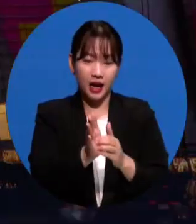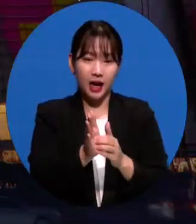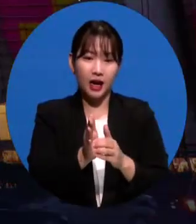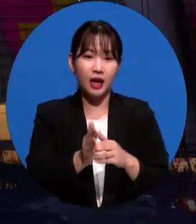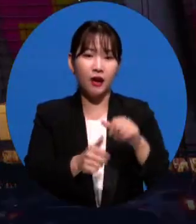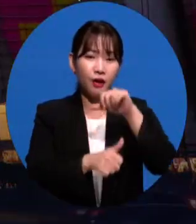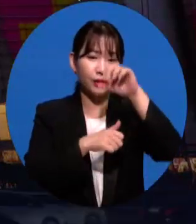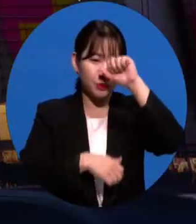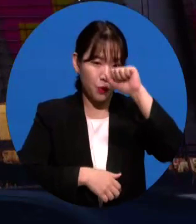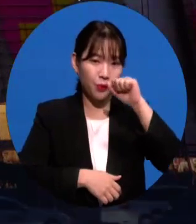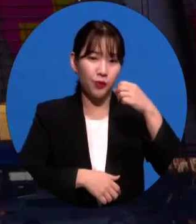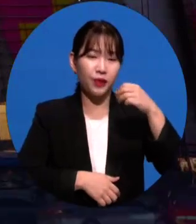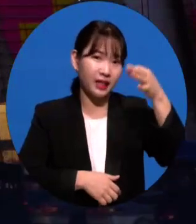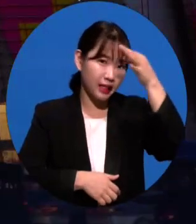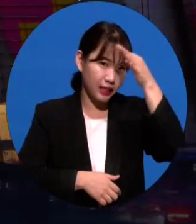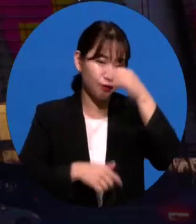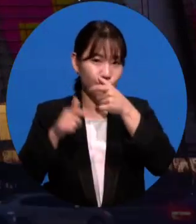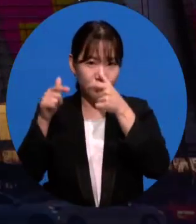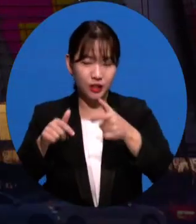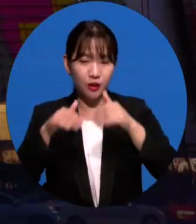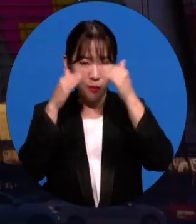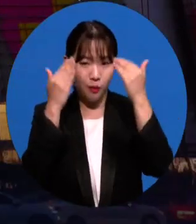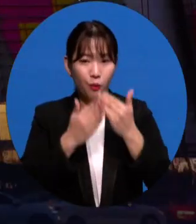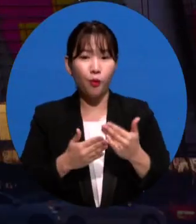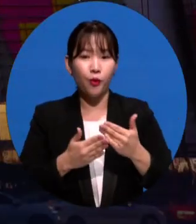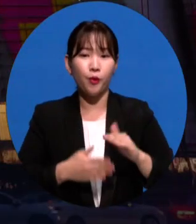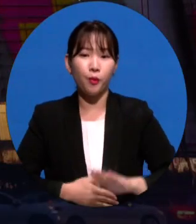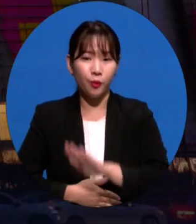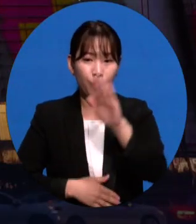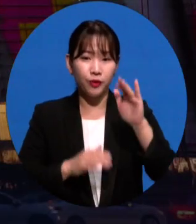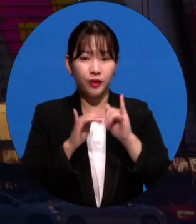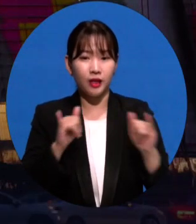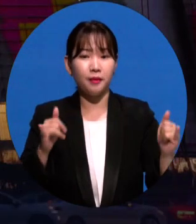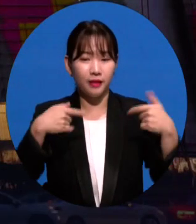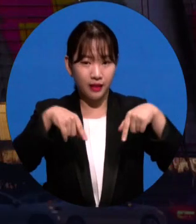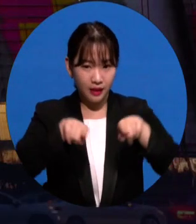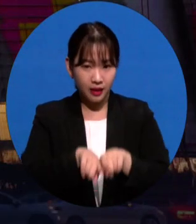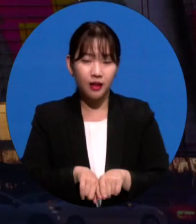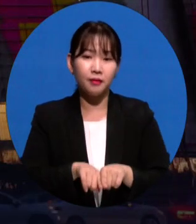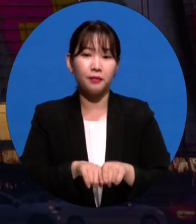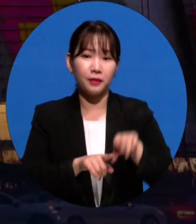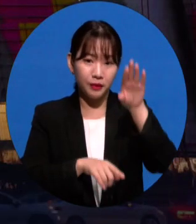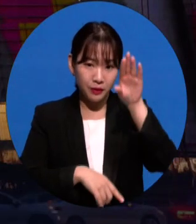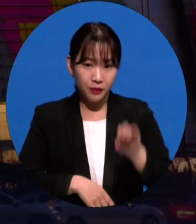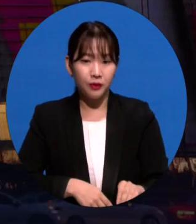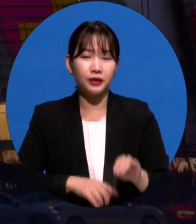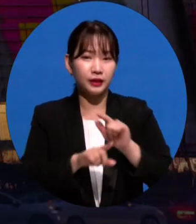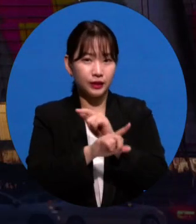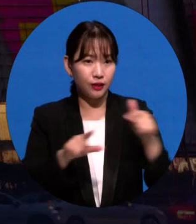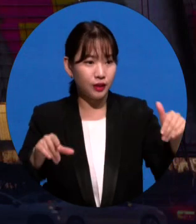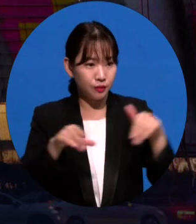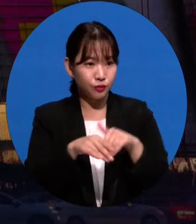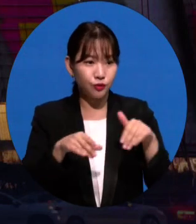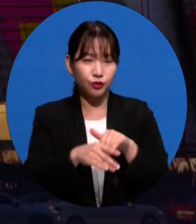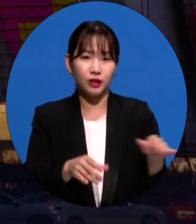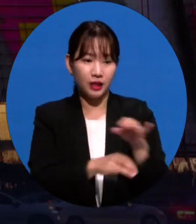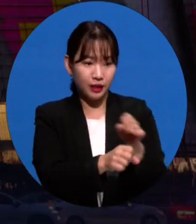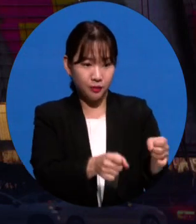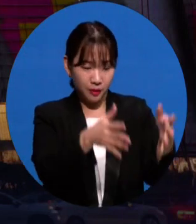광주는 친환경 테크 로컬 등 모든 세대를 아우르는 다양한 문화 테마가 융합된 국내 최초의